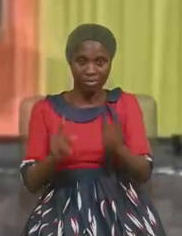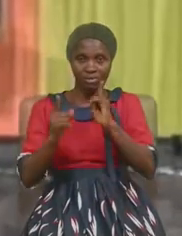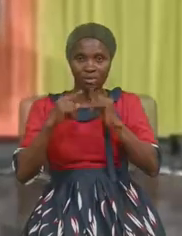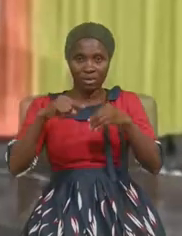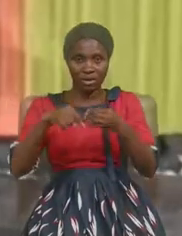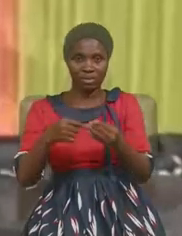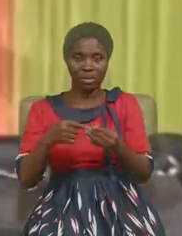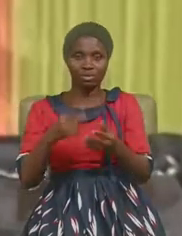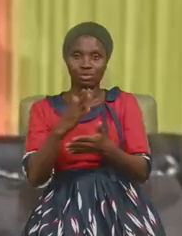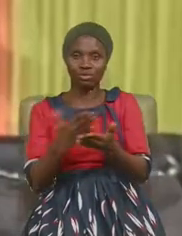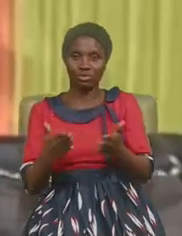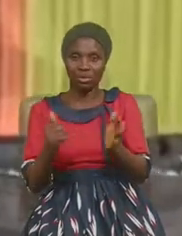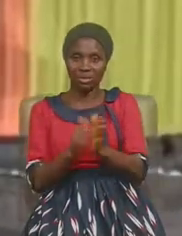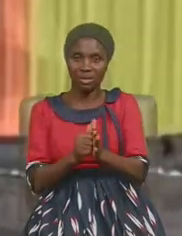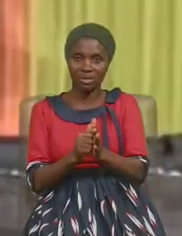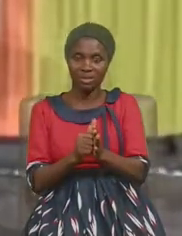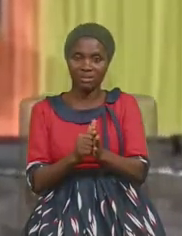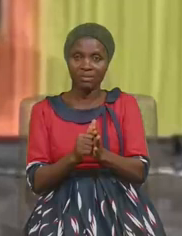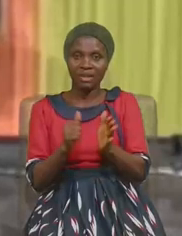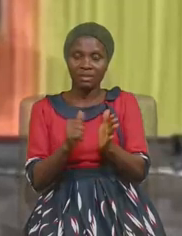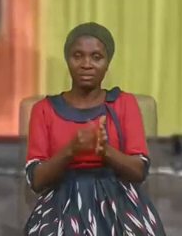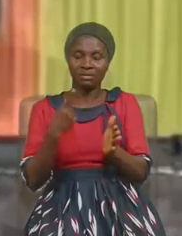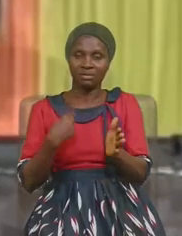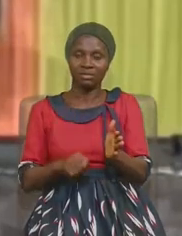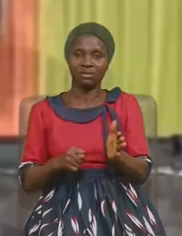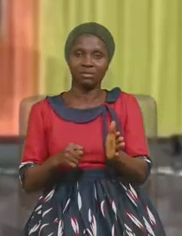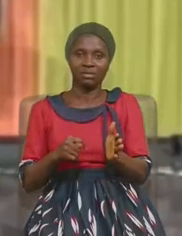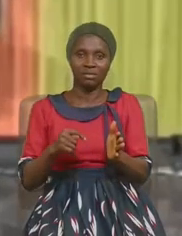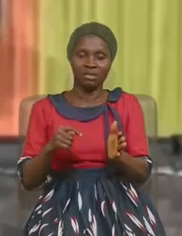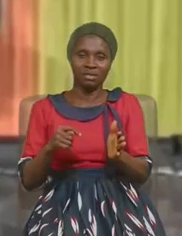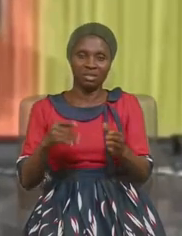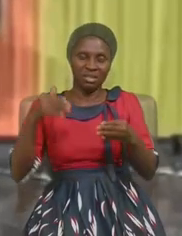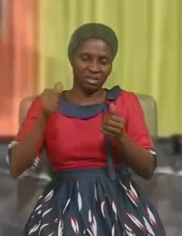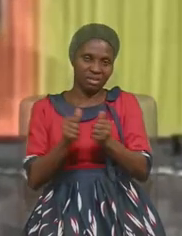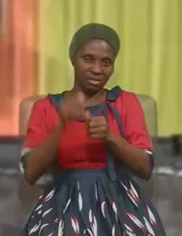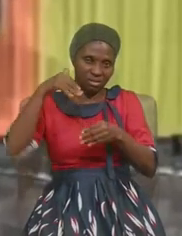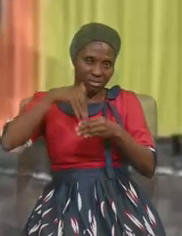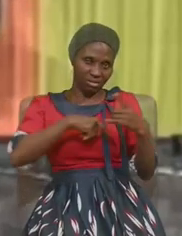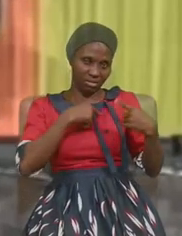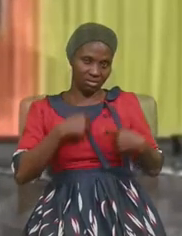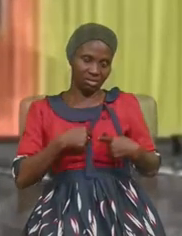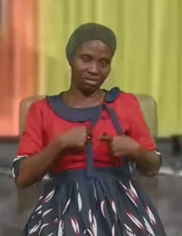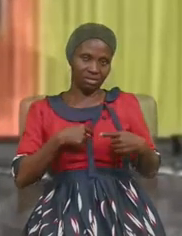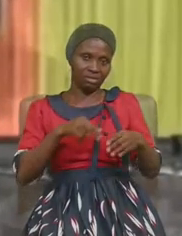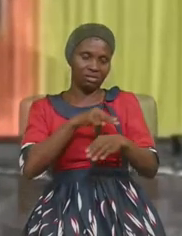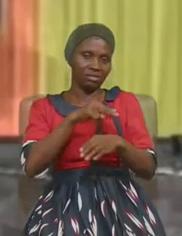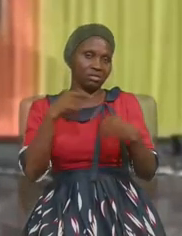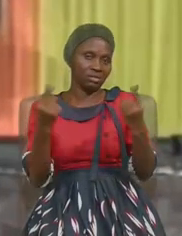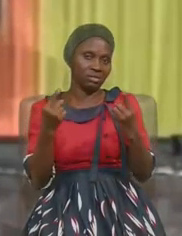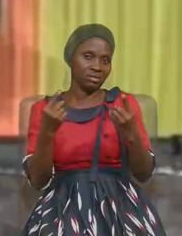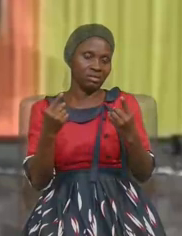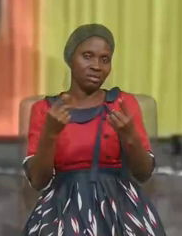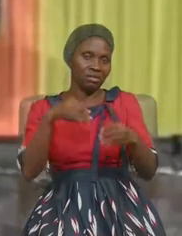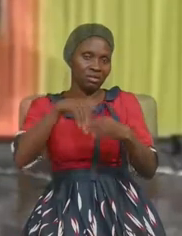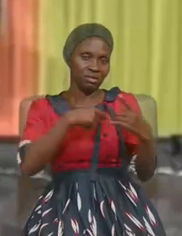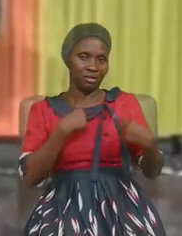quelque chose de la nature innée, la dépravation, la racine du péché,